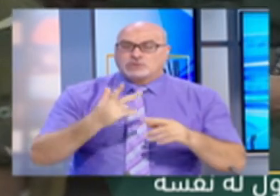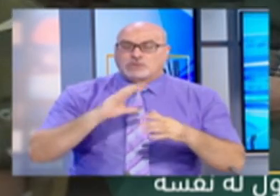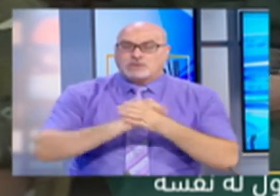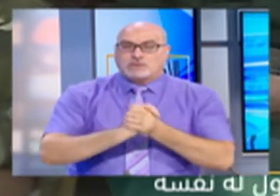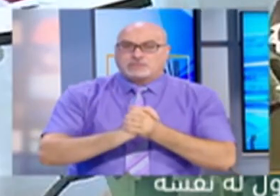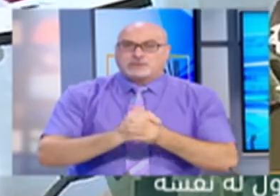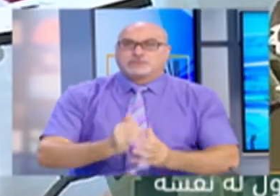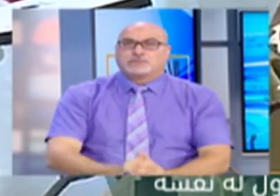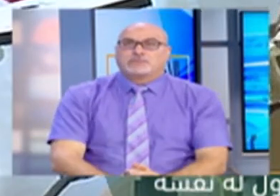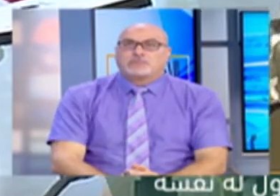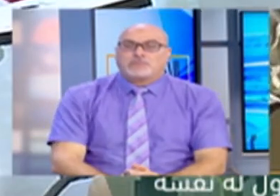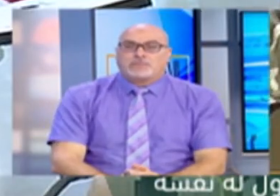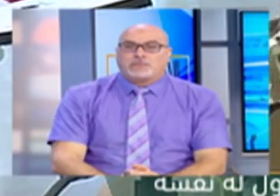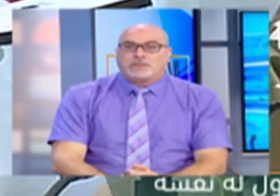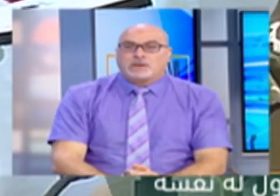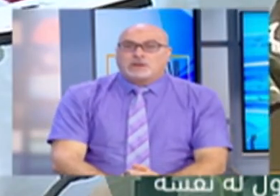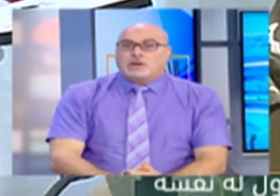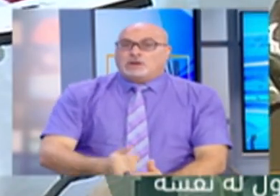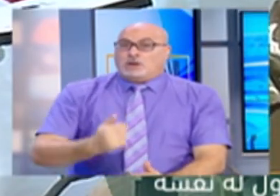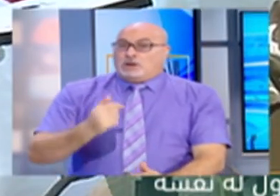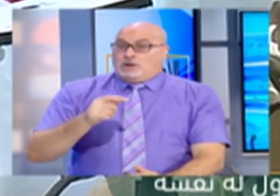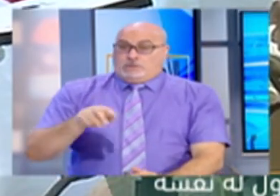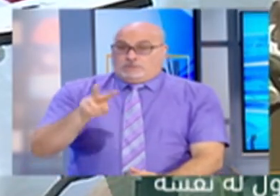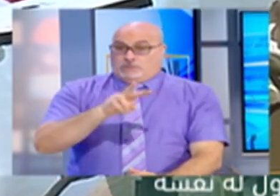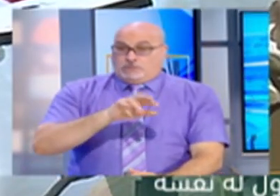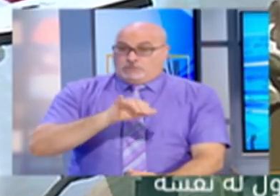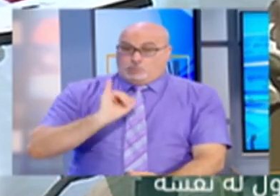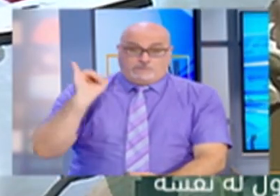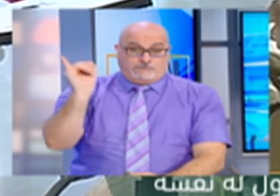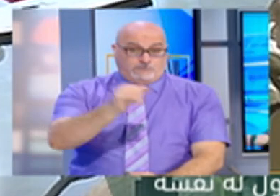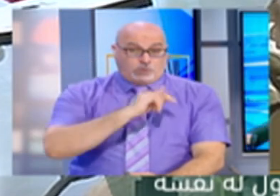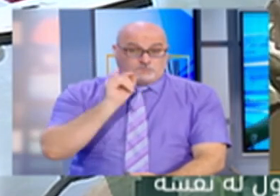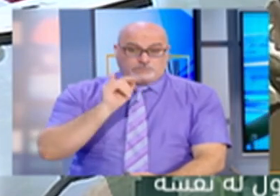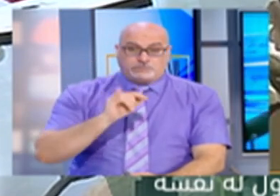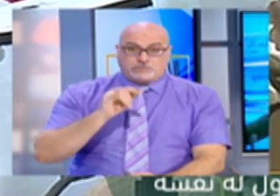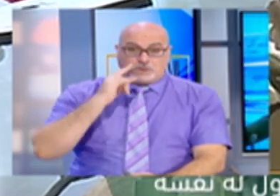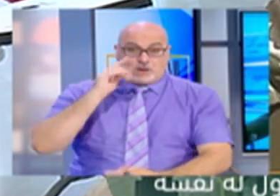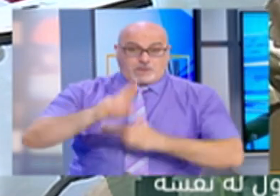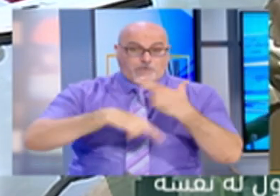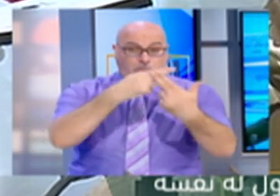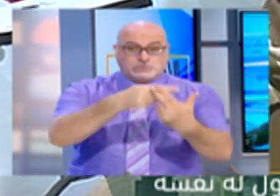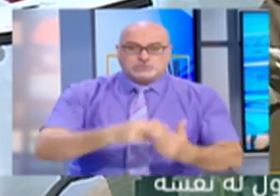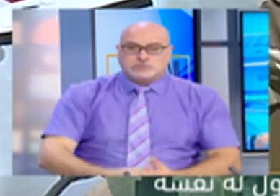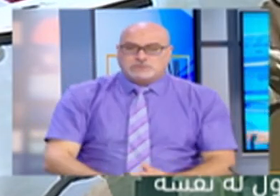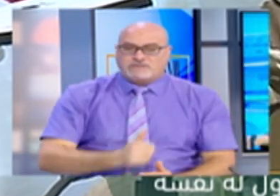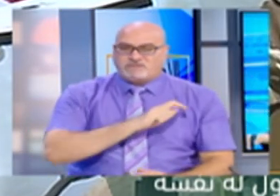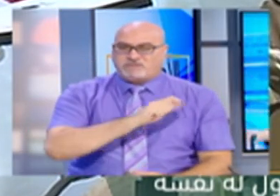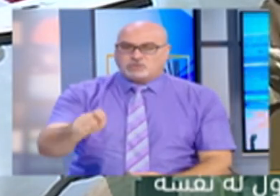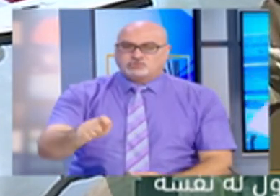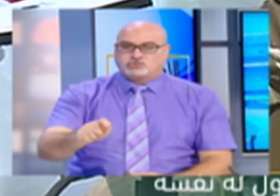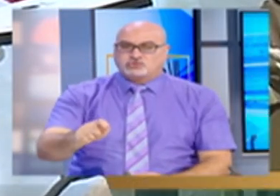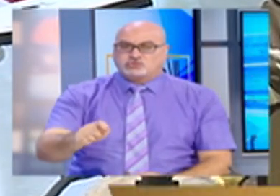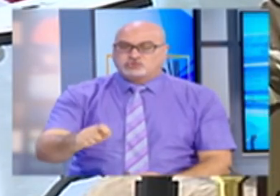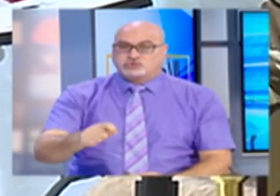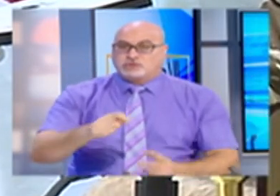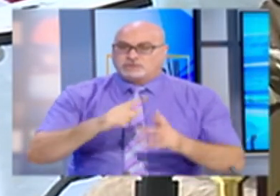وسلاماتها الترابية، وليعلم هؤلاء أن الرد سيكون